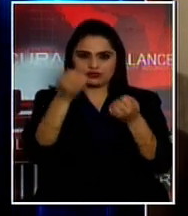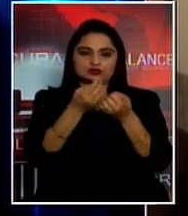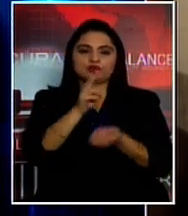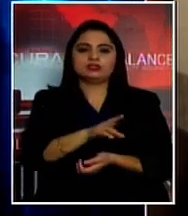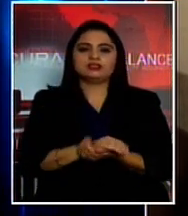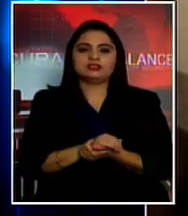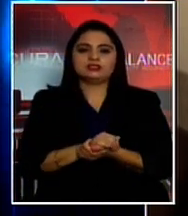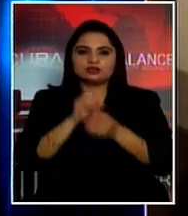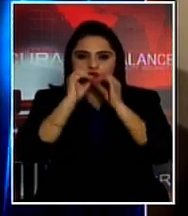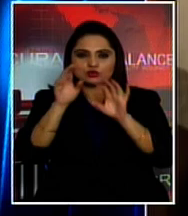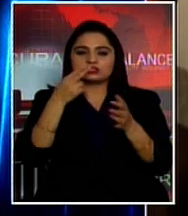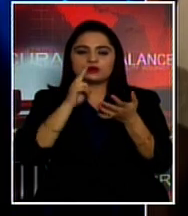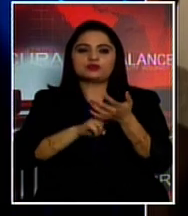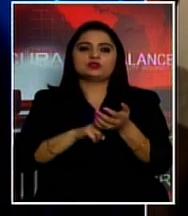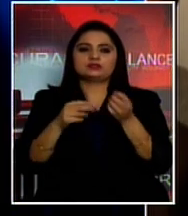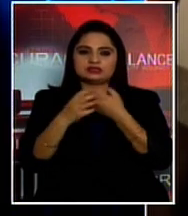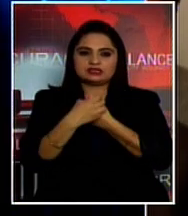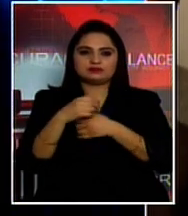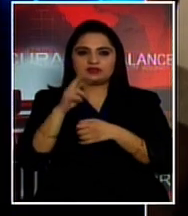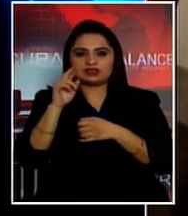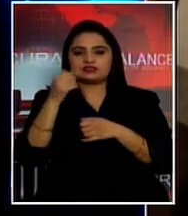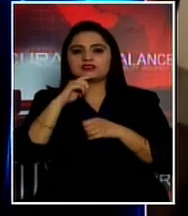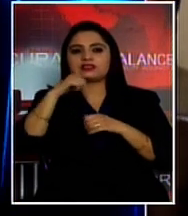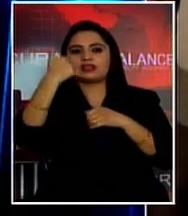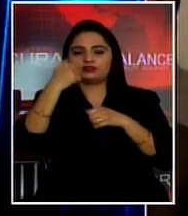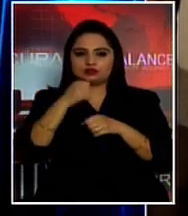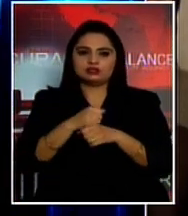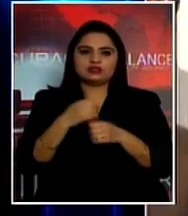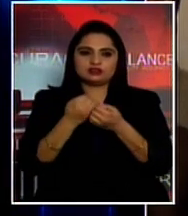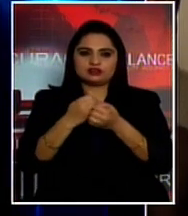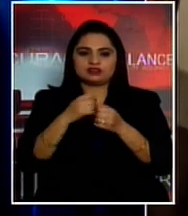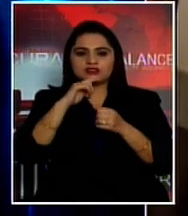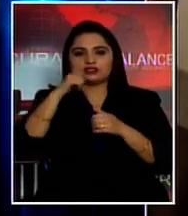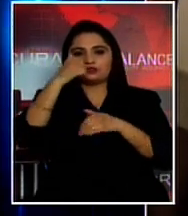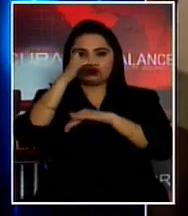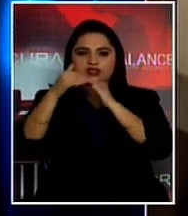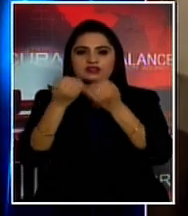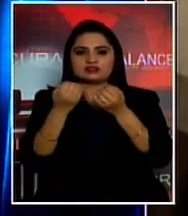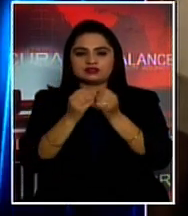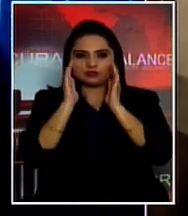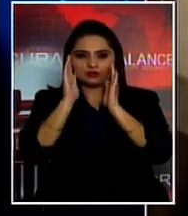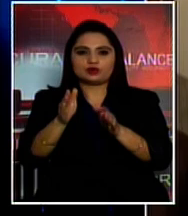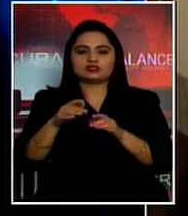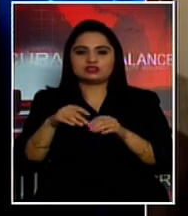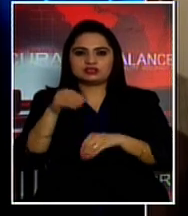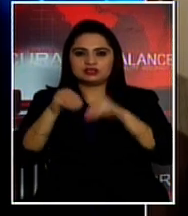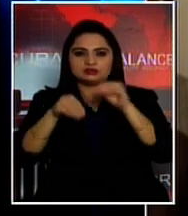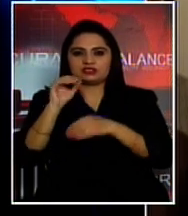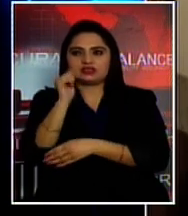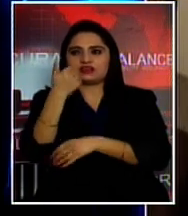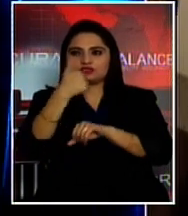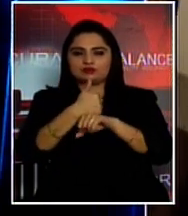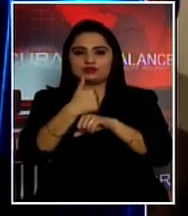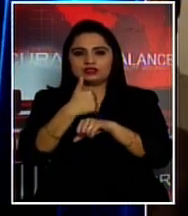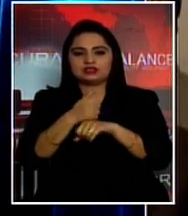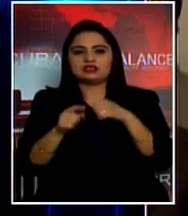दिनुभयो। घोषणा पत्रमा मुलुकमा राजनीतिक स्थायित्व कायम गरी दिगो विकास गर्न प्रत्यक्ष निर्वाचित राष्ट्रपतीय